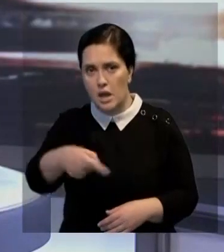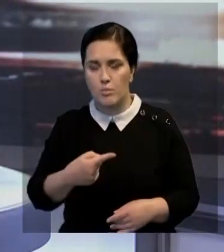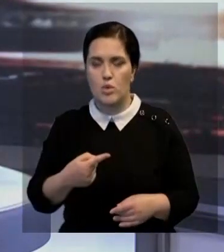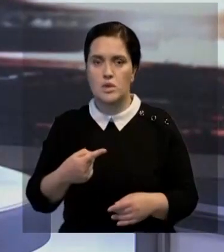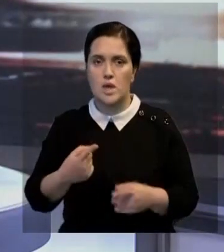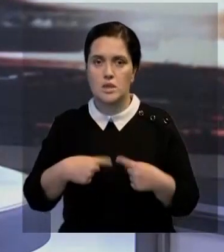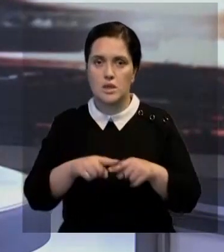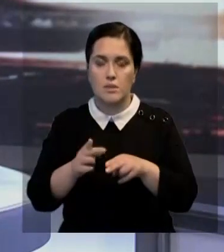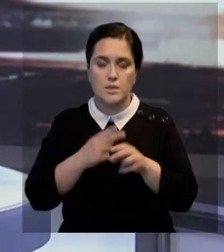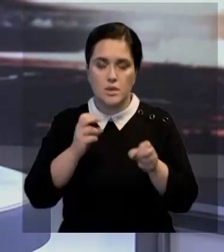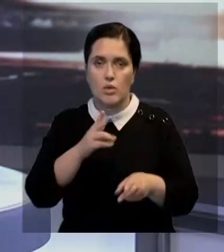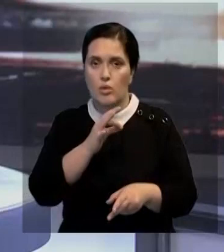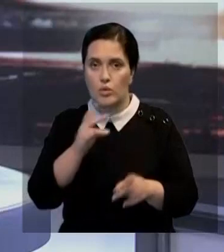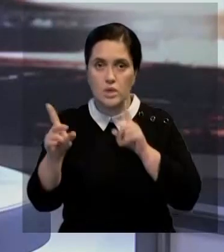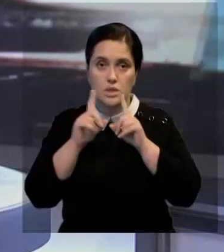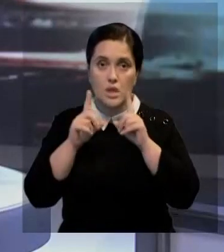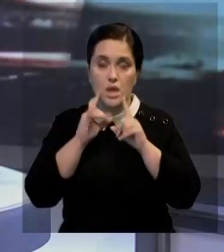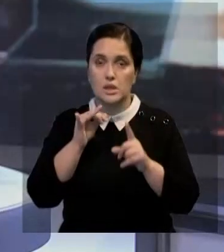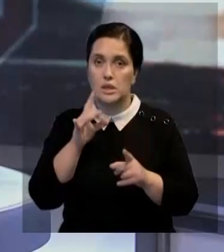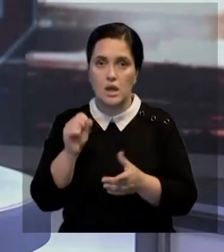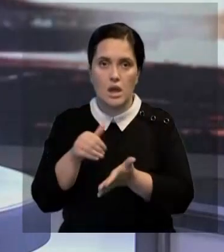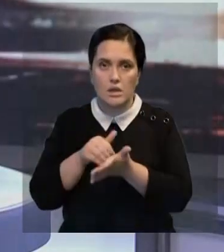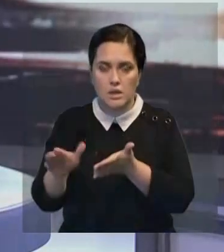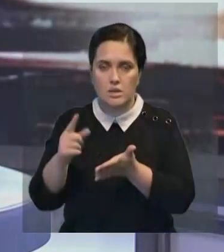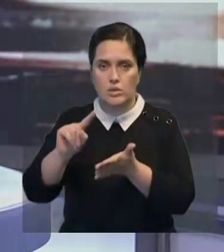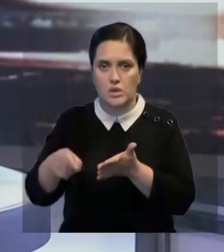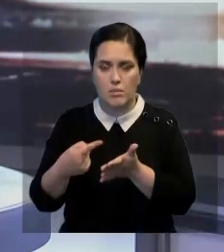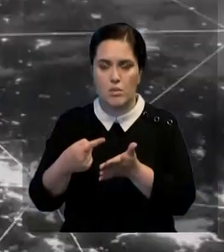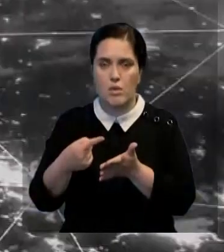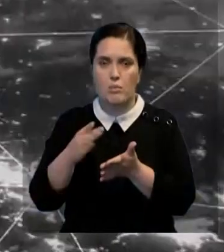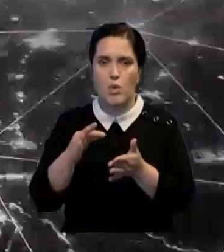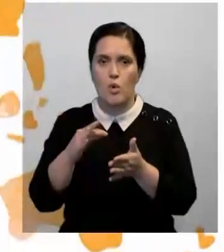тем, отказался от еще одного требования по ядерному соглашению.